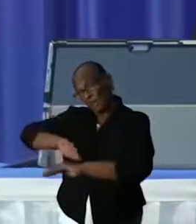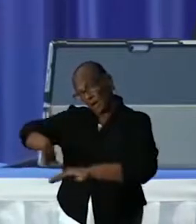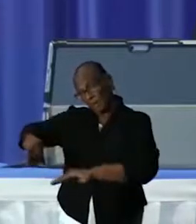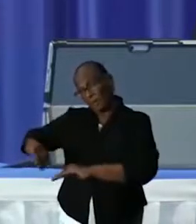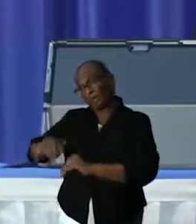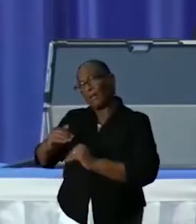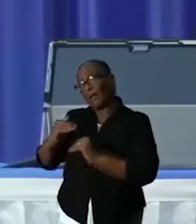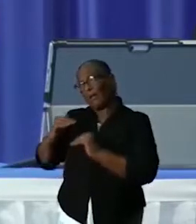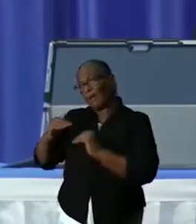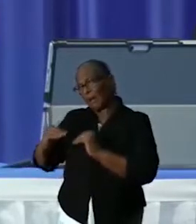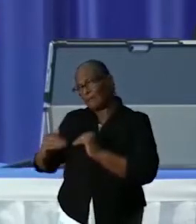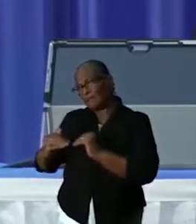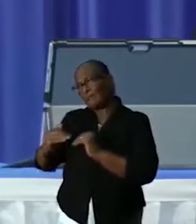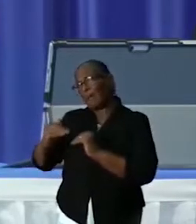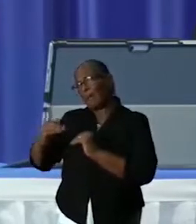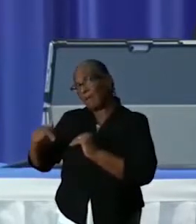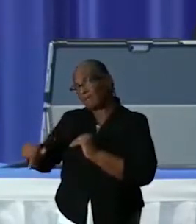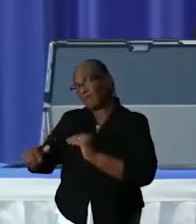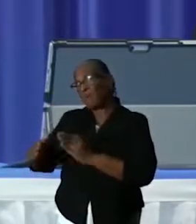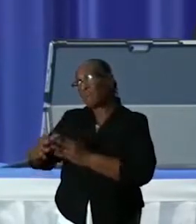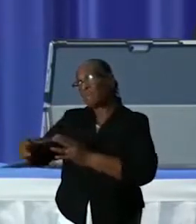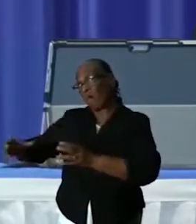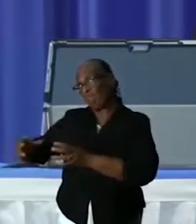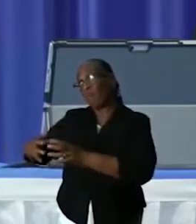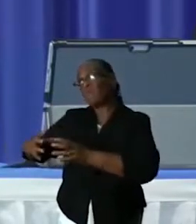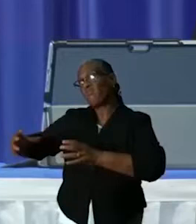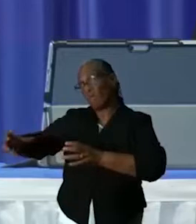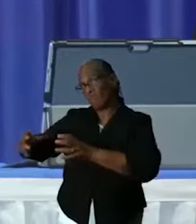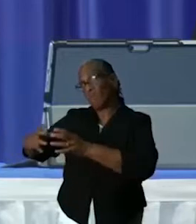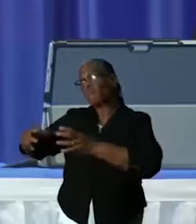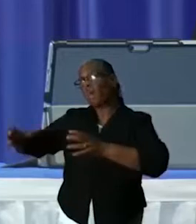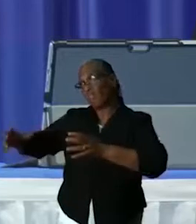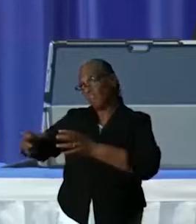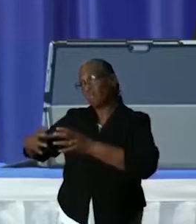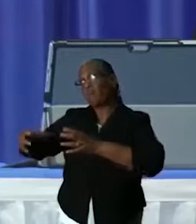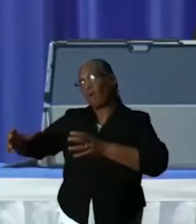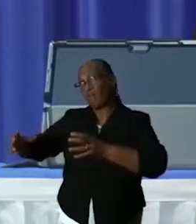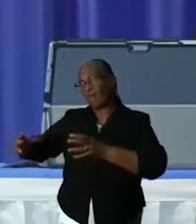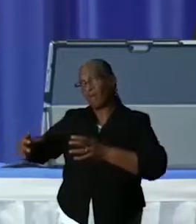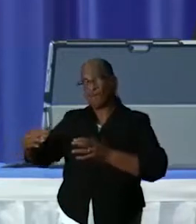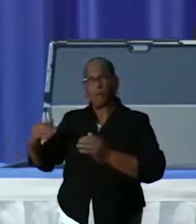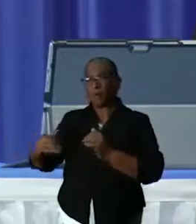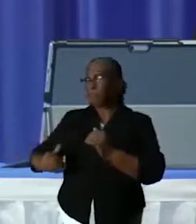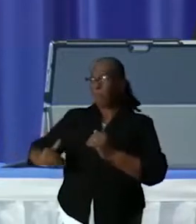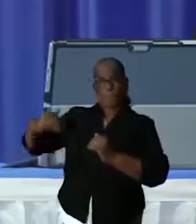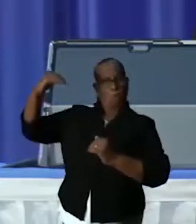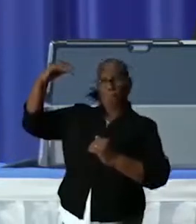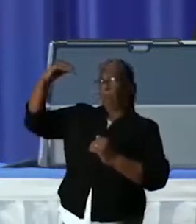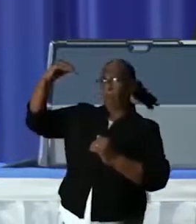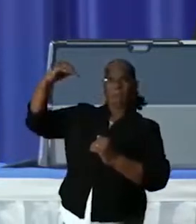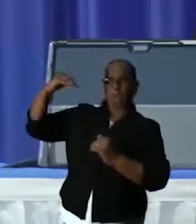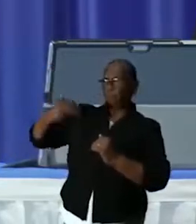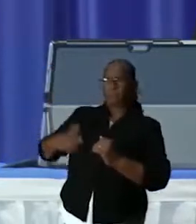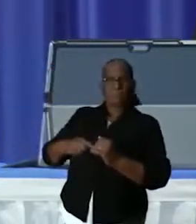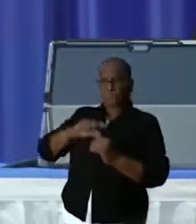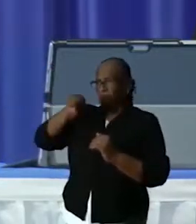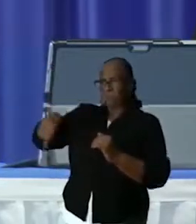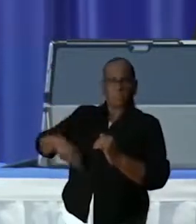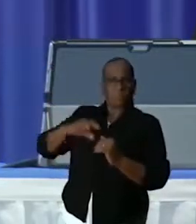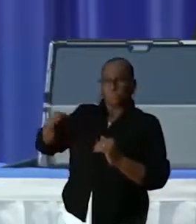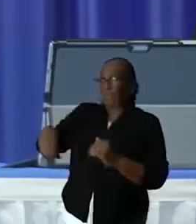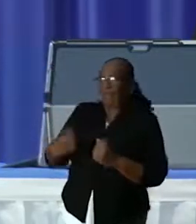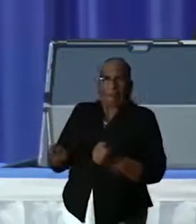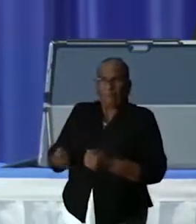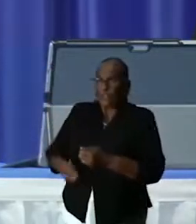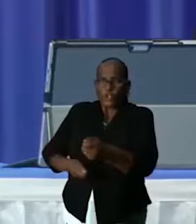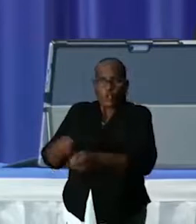die langzamerhand ook allemaal vol beginnen te raken. En dat er geen capaciteit bijna meer is vanuit de